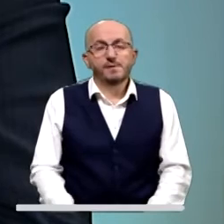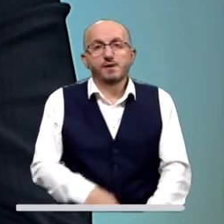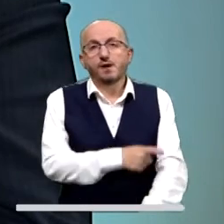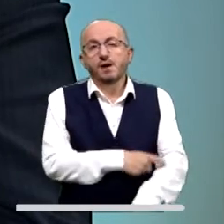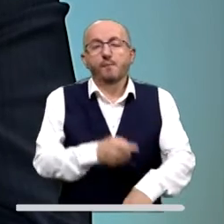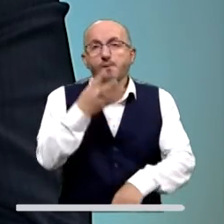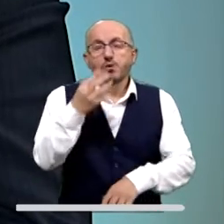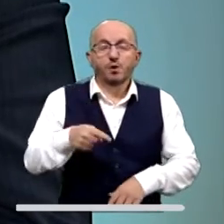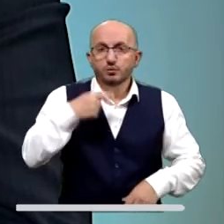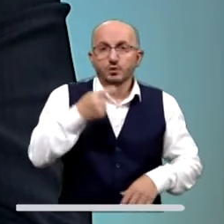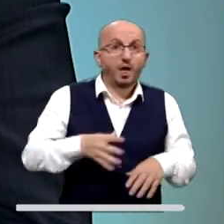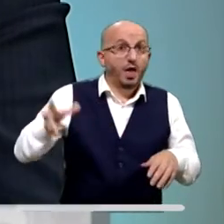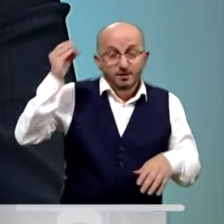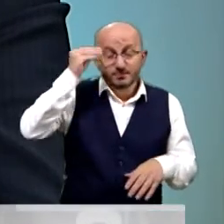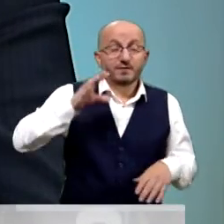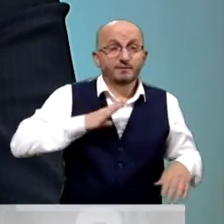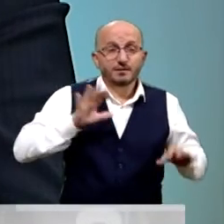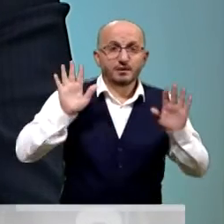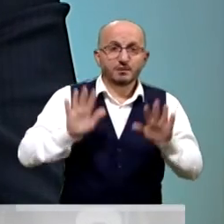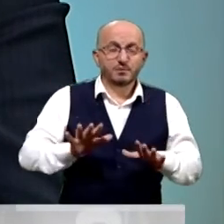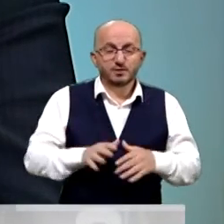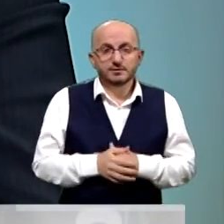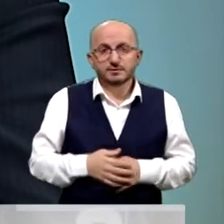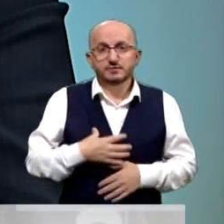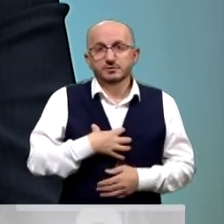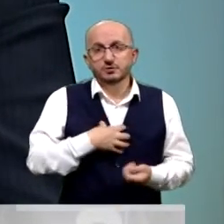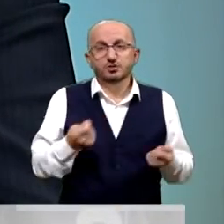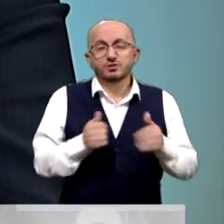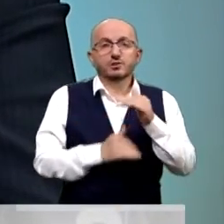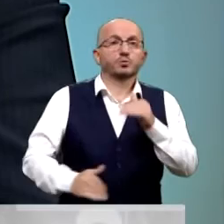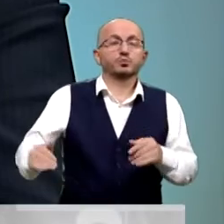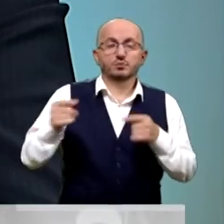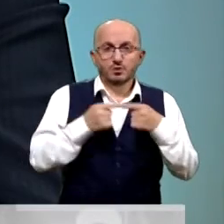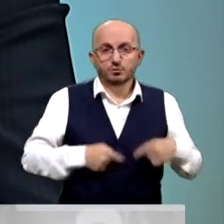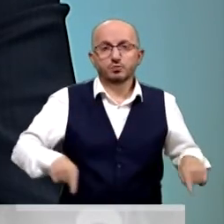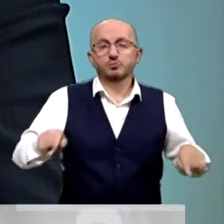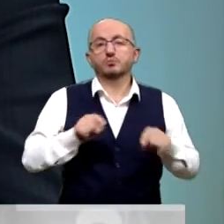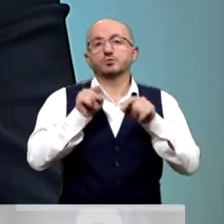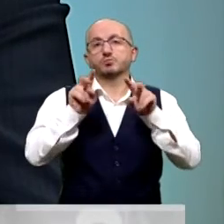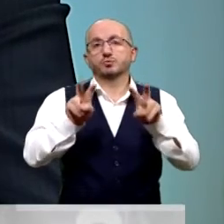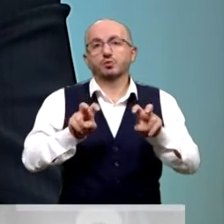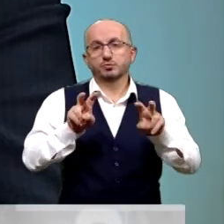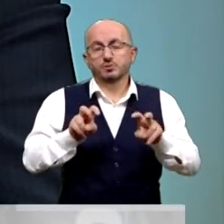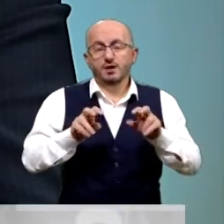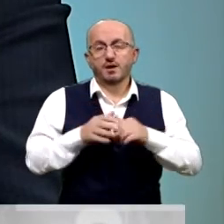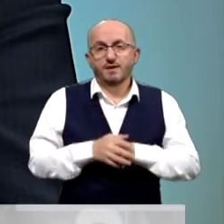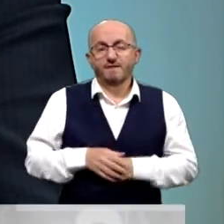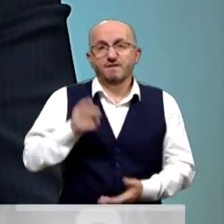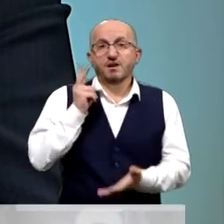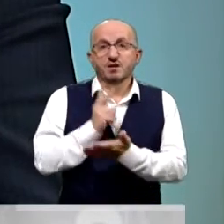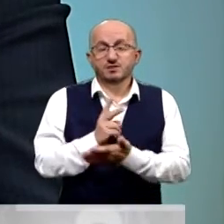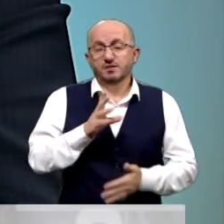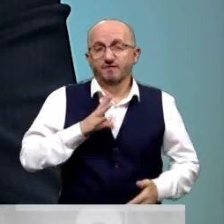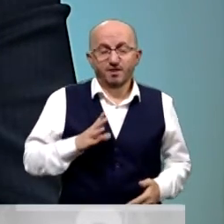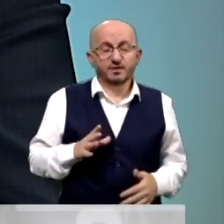söyleyen alimler de var. Ama Din İşleri Yüksek Kurulumuz bu konuda hani bir fetvası da